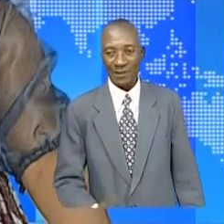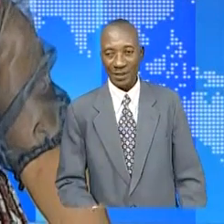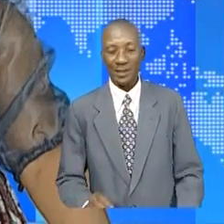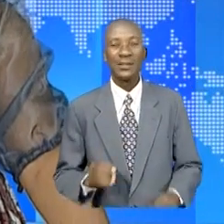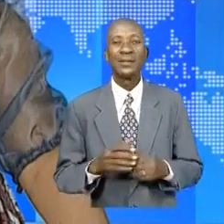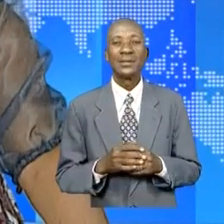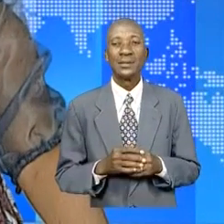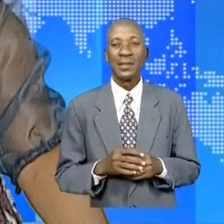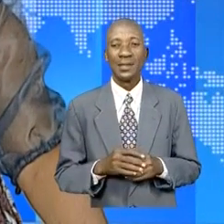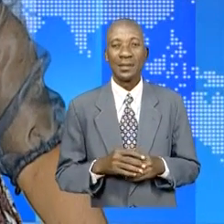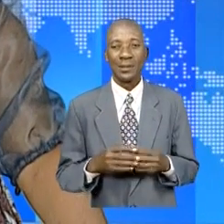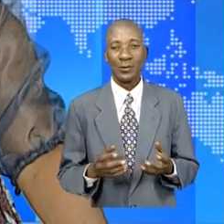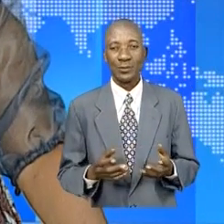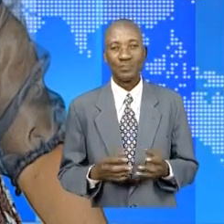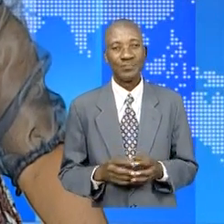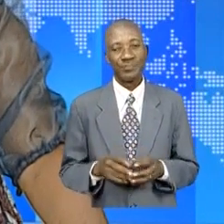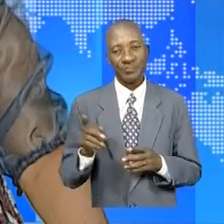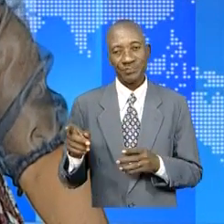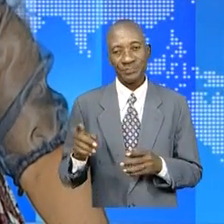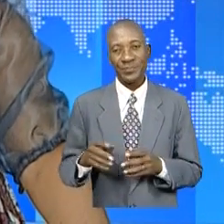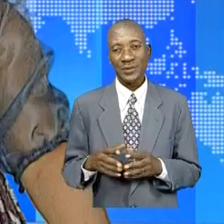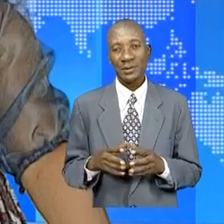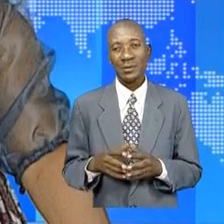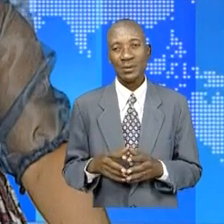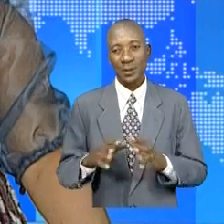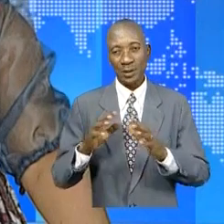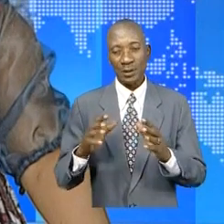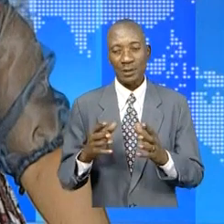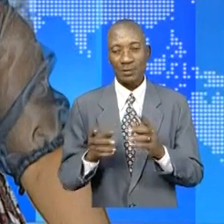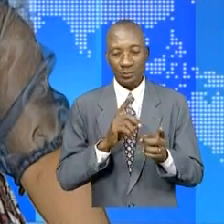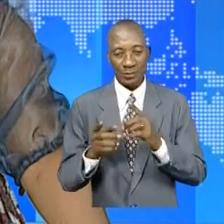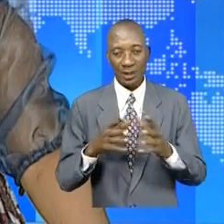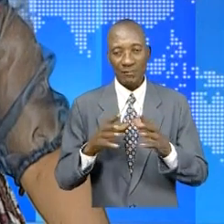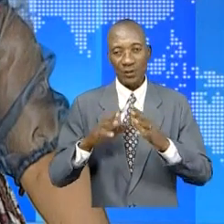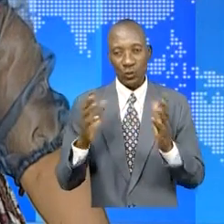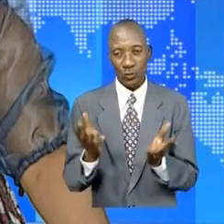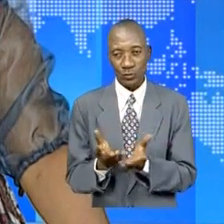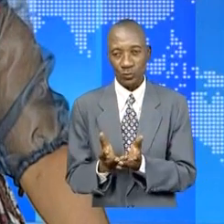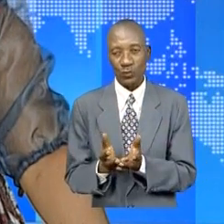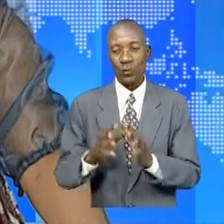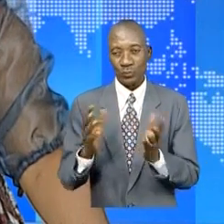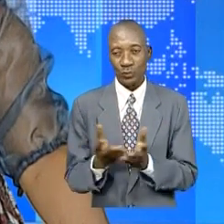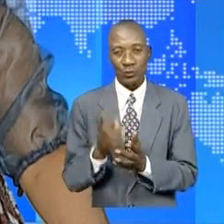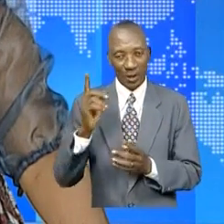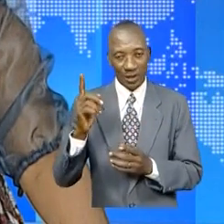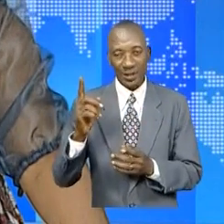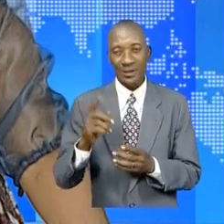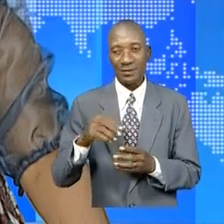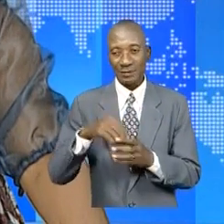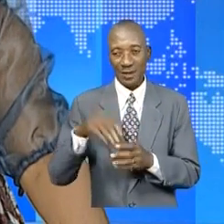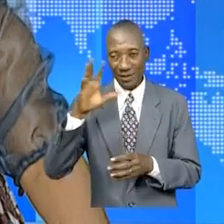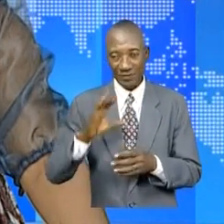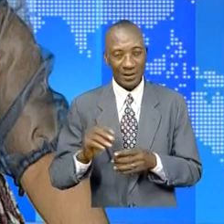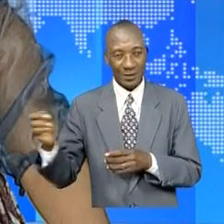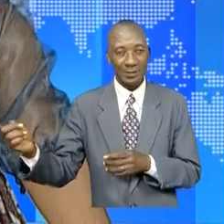part et le président de la Commission de l'Union africaine de l'autre part, vient de prendre la décision de retirer